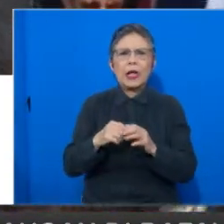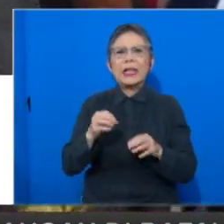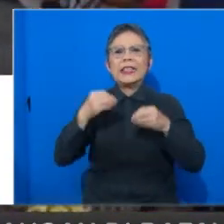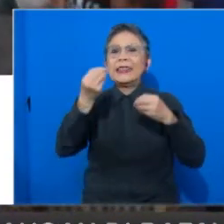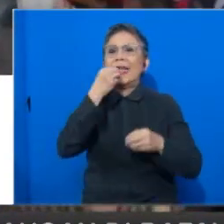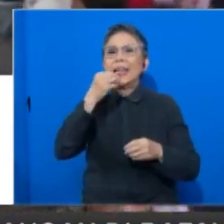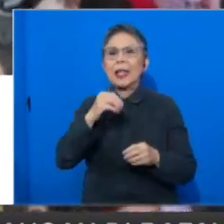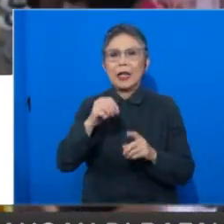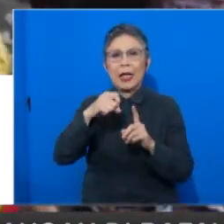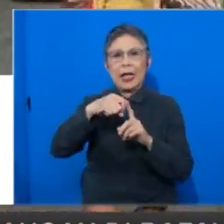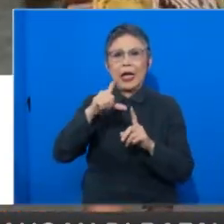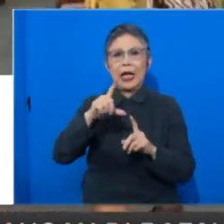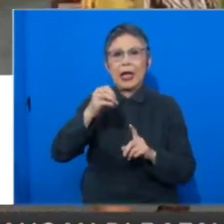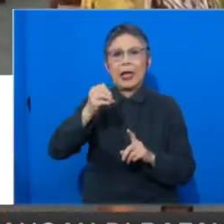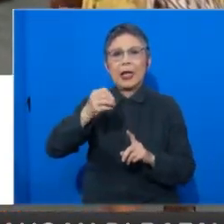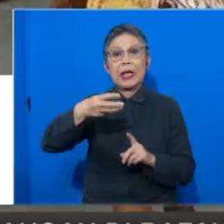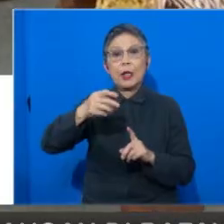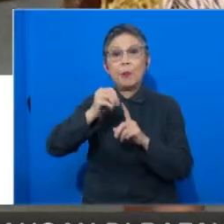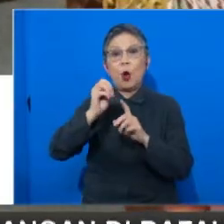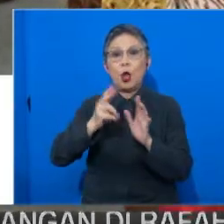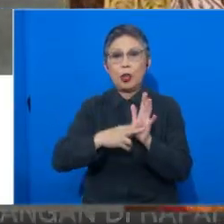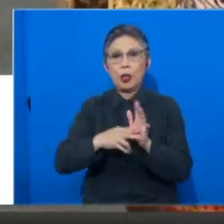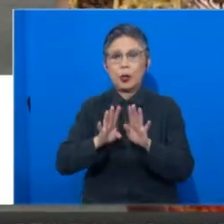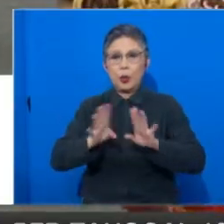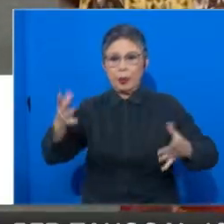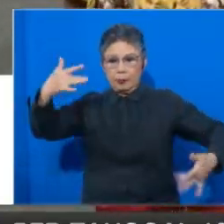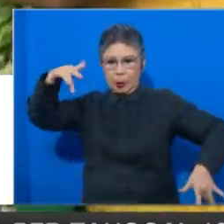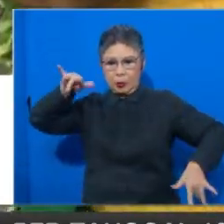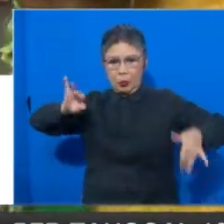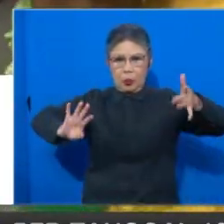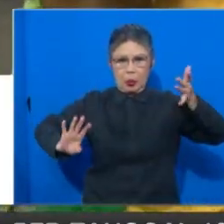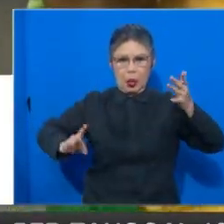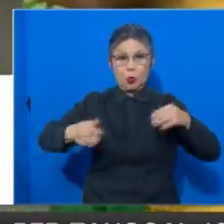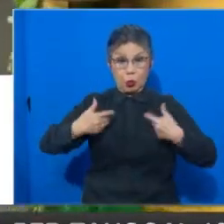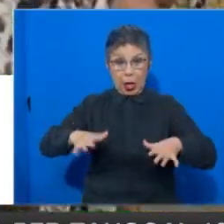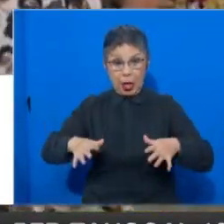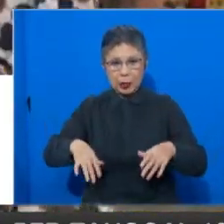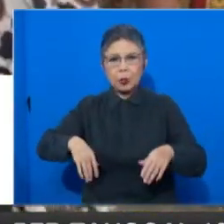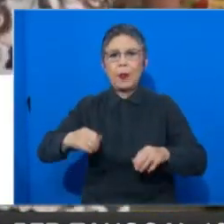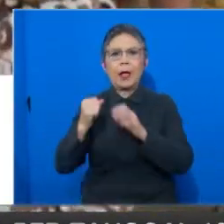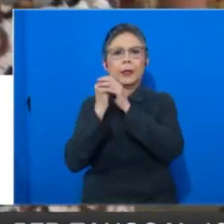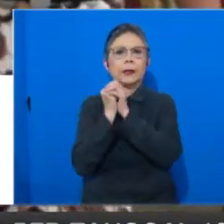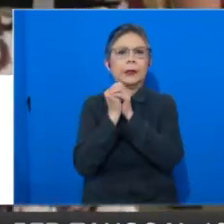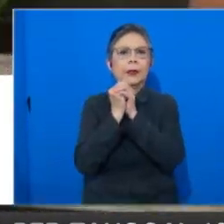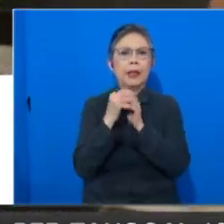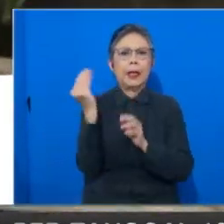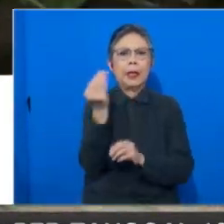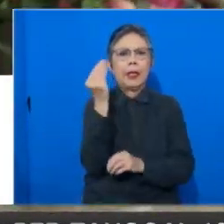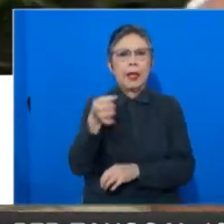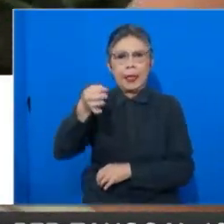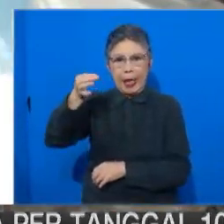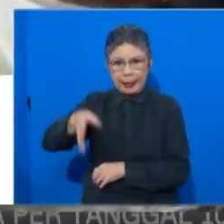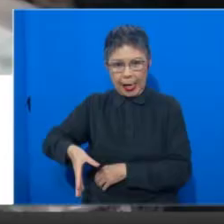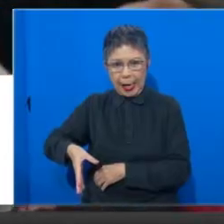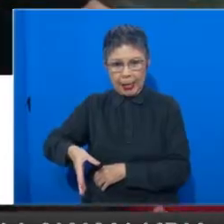jajanan tradisional klepon. Arak-arakan dibuka dengan tari cocok lampa, dilanjutkan dengan membawa tumpeng klepon keliling desa dan berakhir